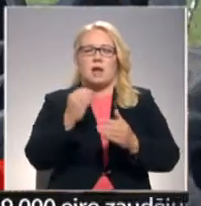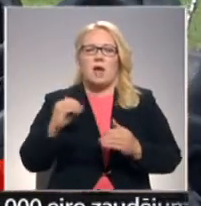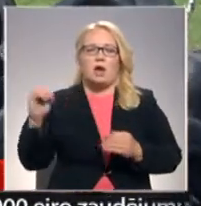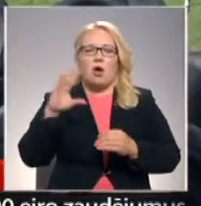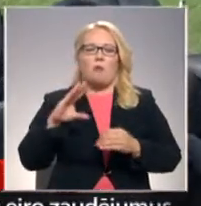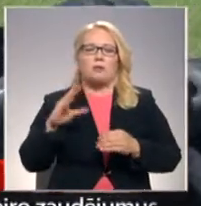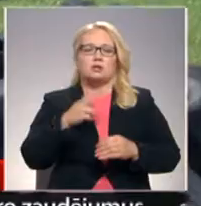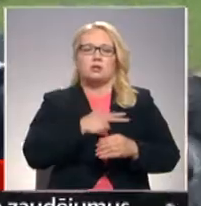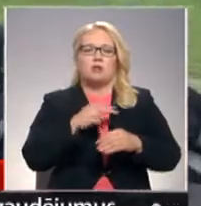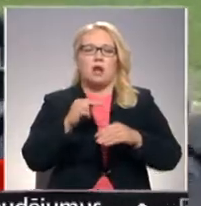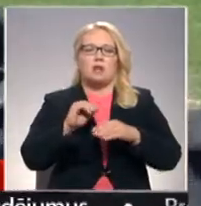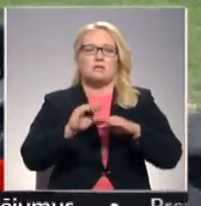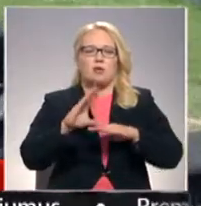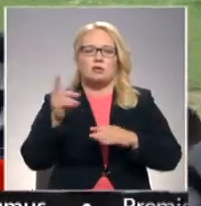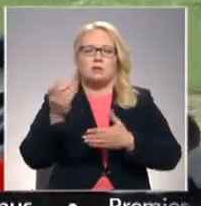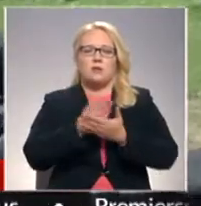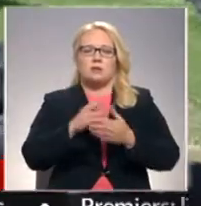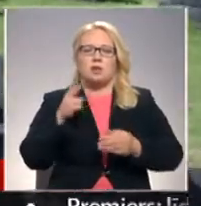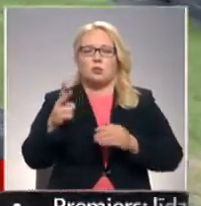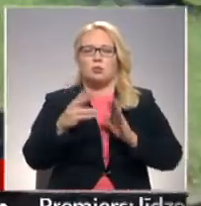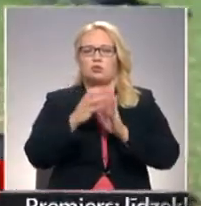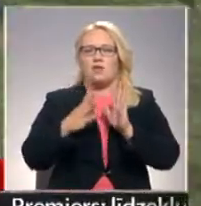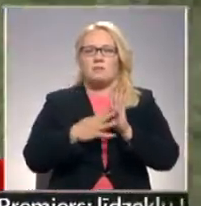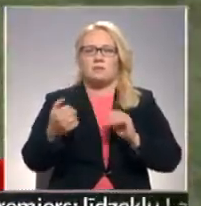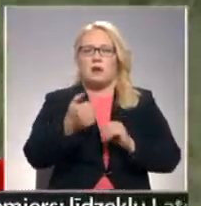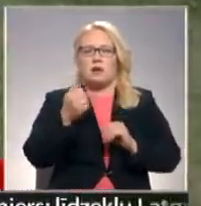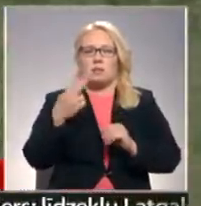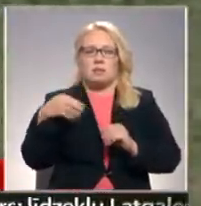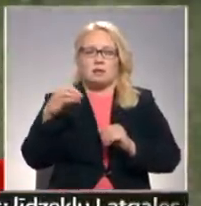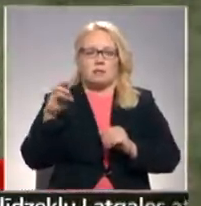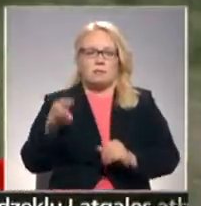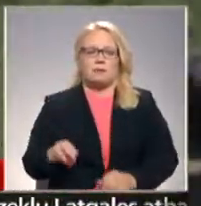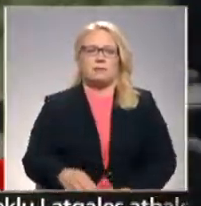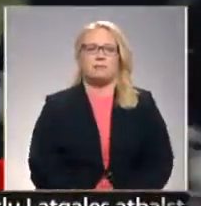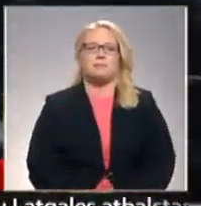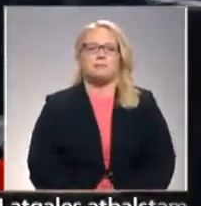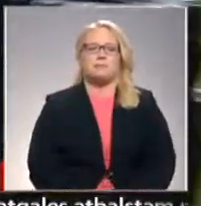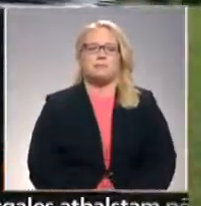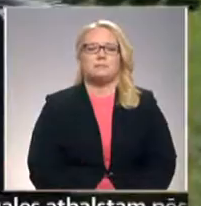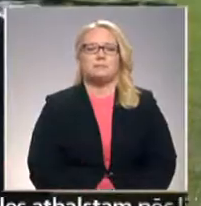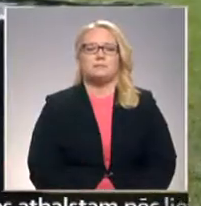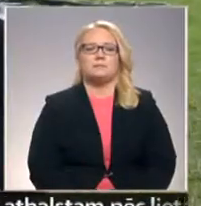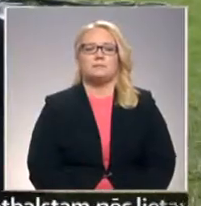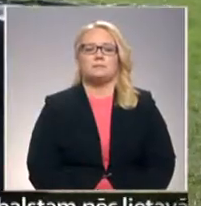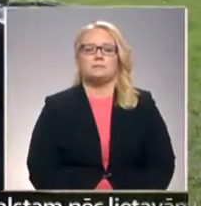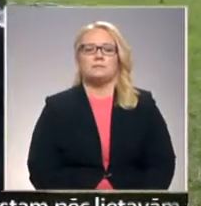sociālais fonds, un tas noslēgsies 2019. gada decembrī. Ausmas Prukte, Andrejs Mažāns, Latgales reģionālā televīzija.